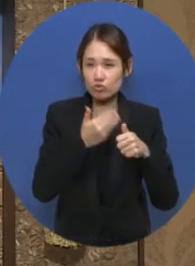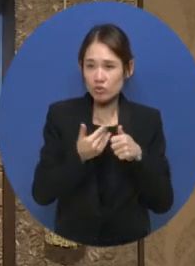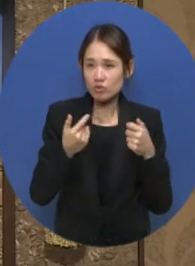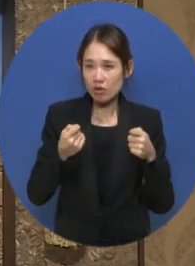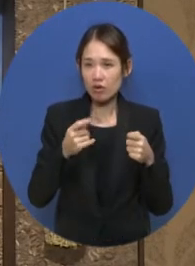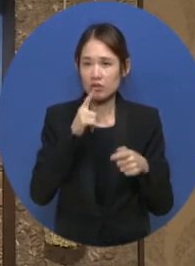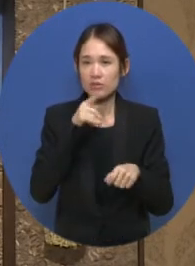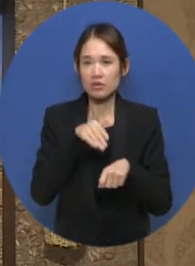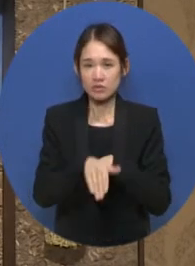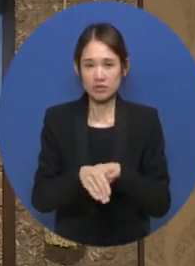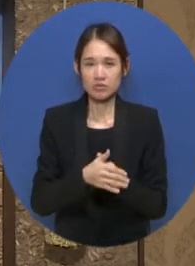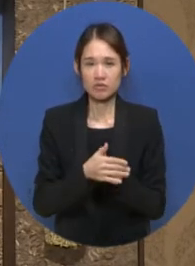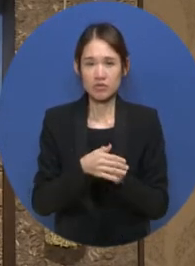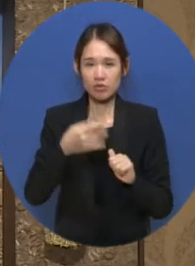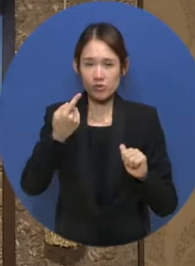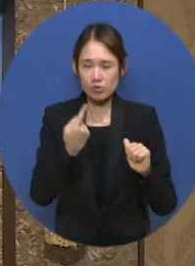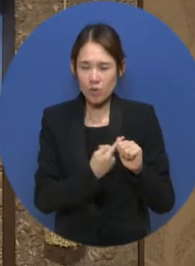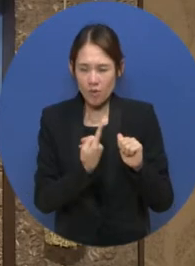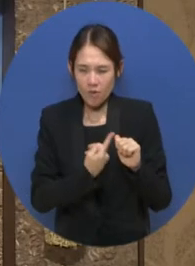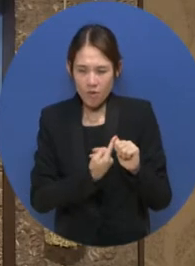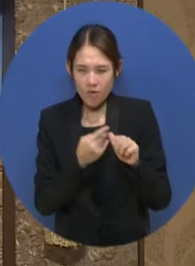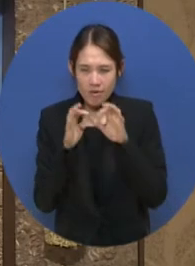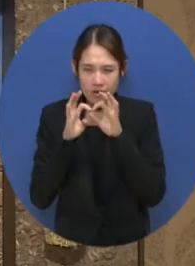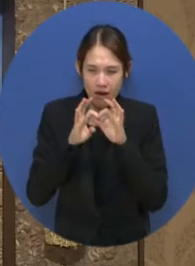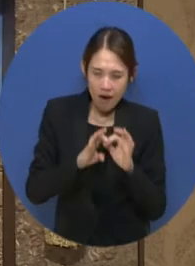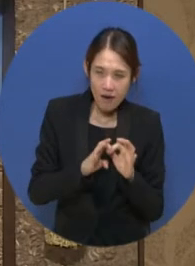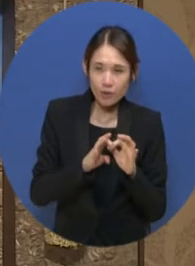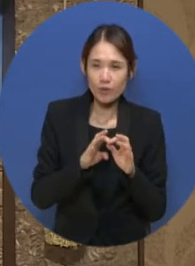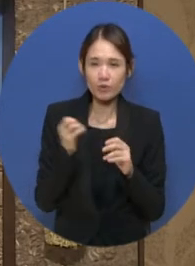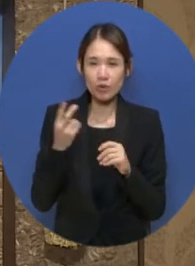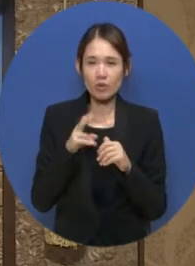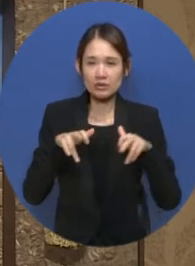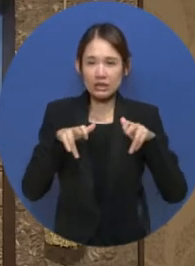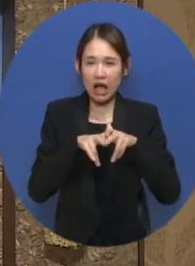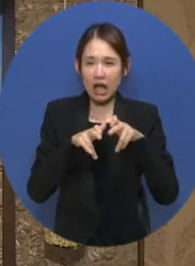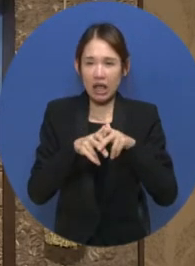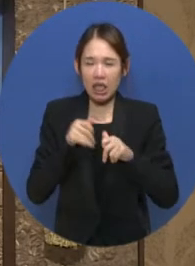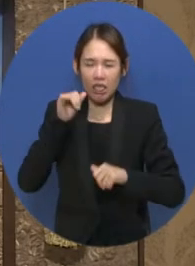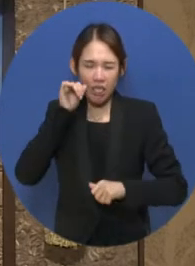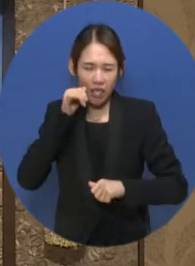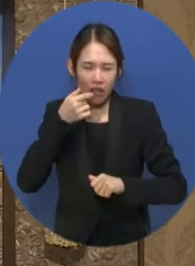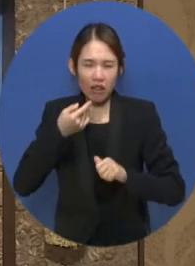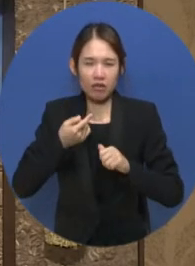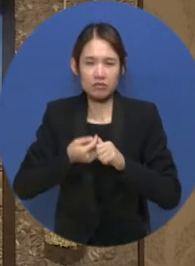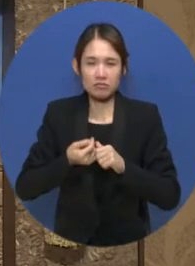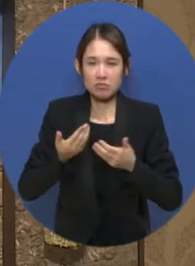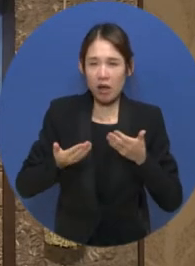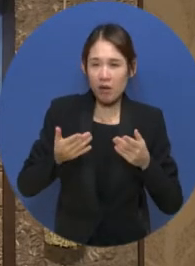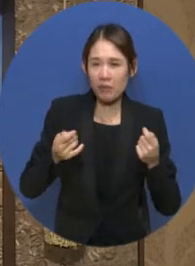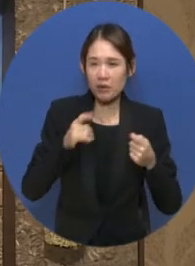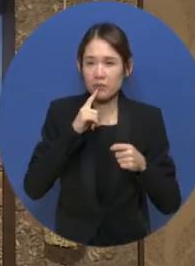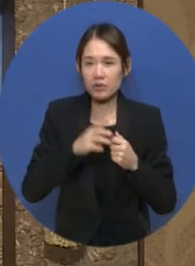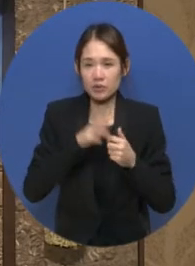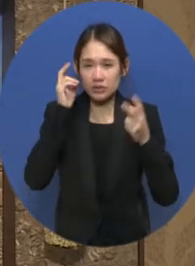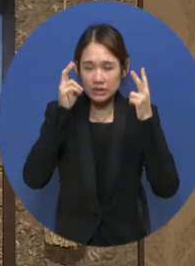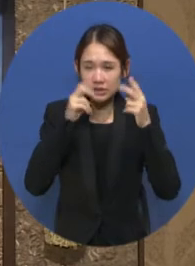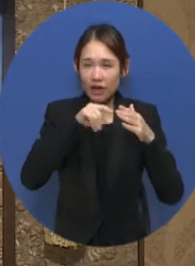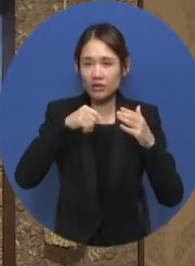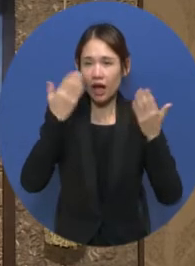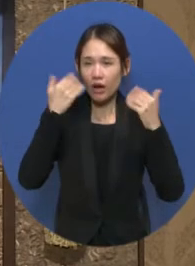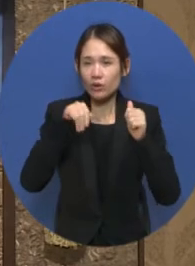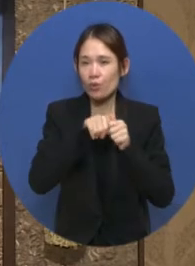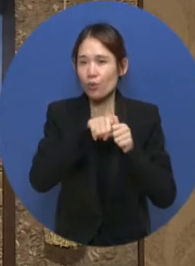여기에는 욕설을 좀 지속적으로 한다거나 또 장애를 비하 한다거나 혹은 뭐 직장 내에서 나 또 학교에서 그런